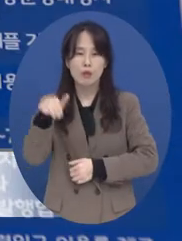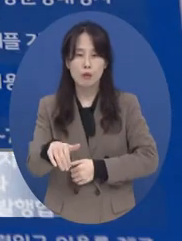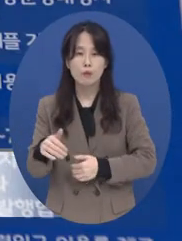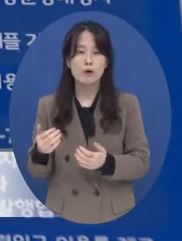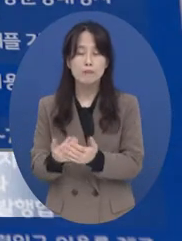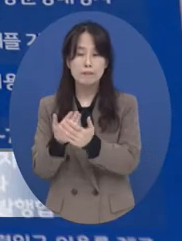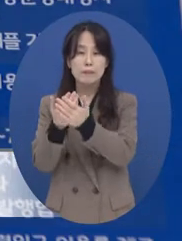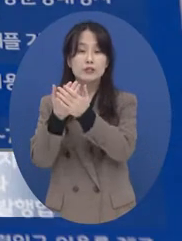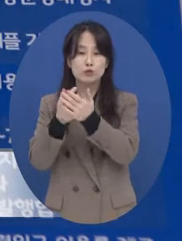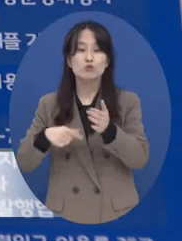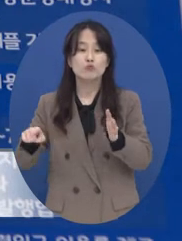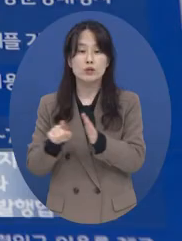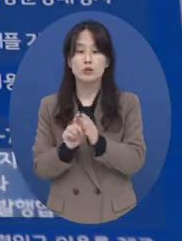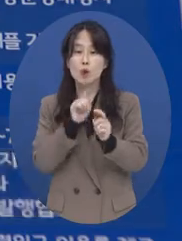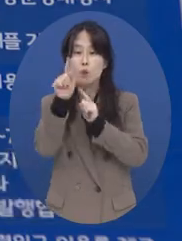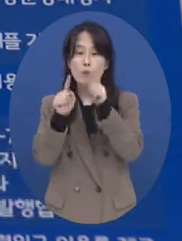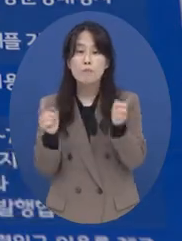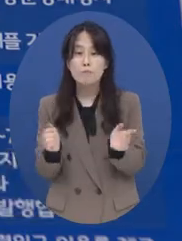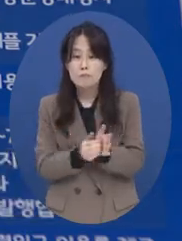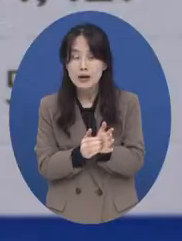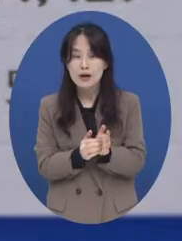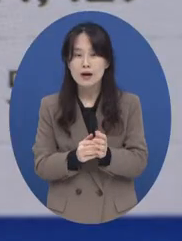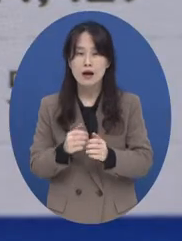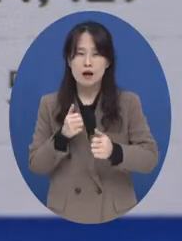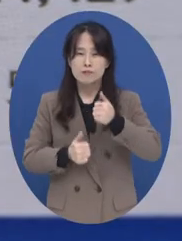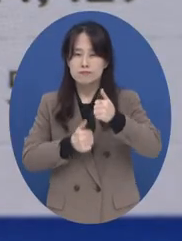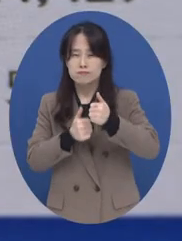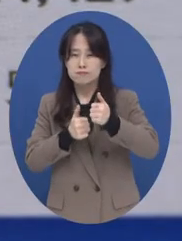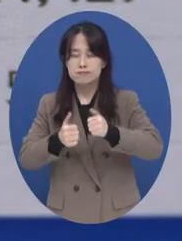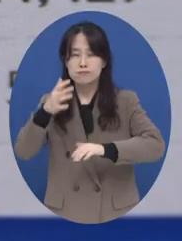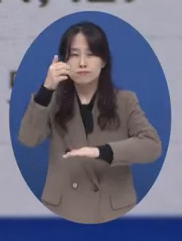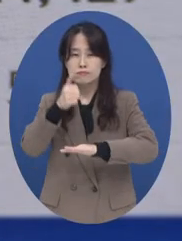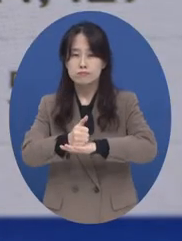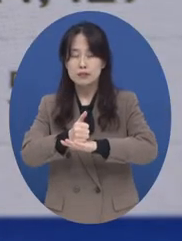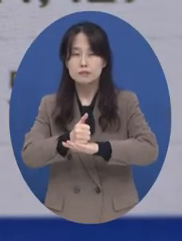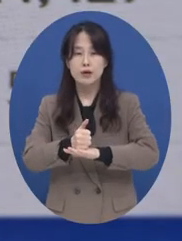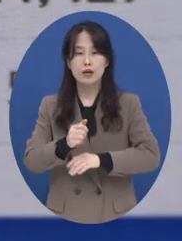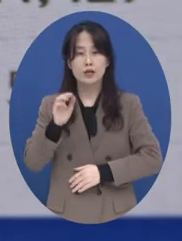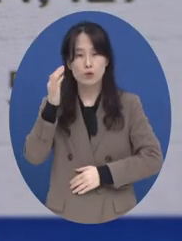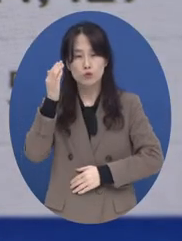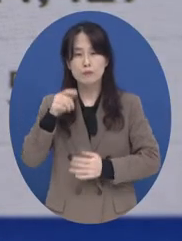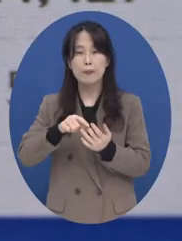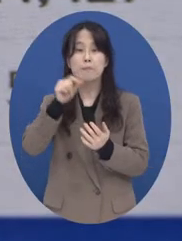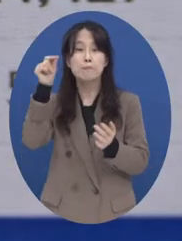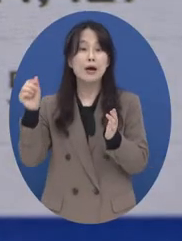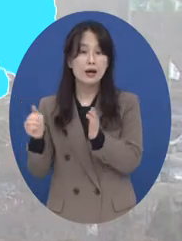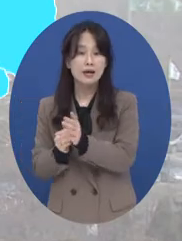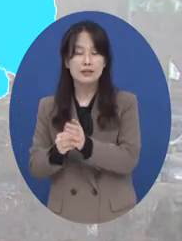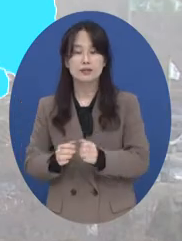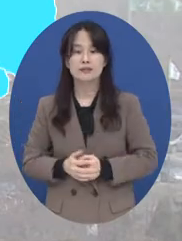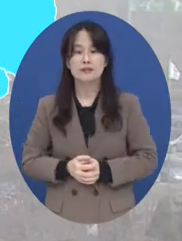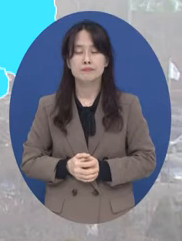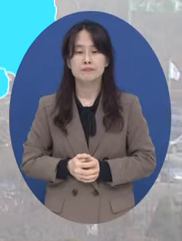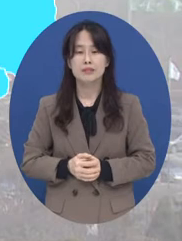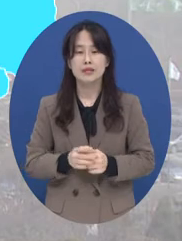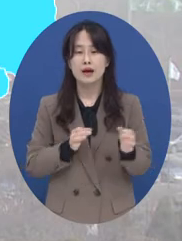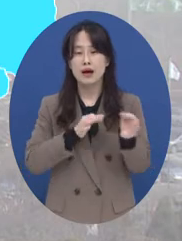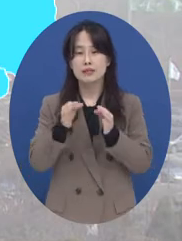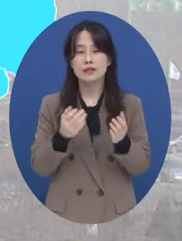개발을 돕기 위해 공모를 진행했고 치열한 경합을 벌여 최근 확정됐습니다.